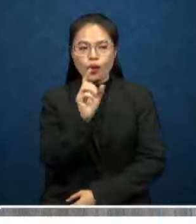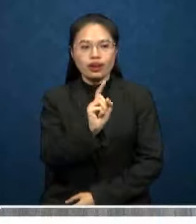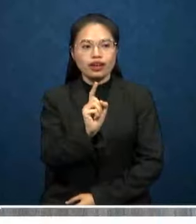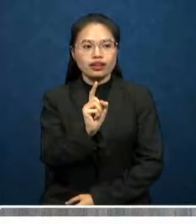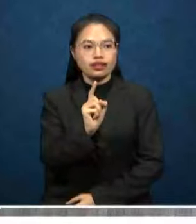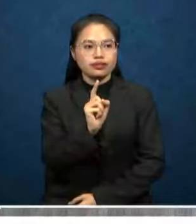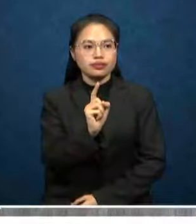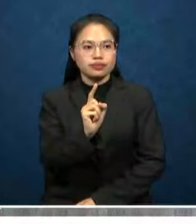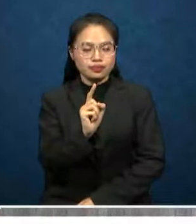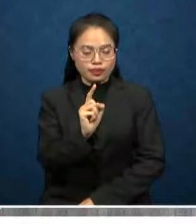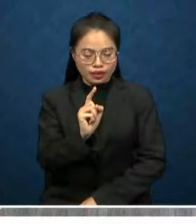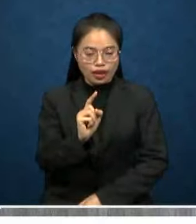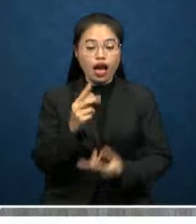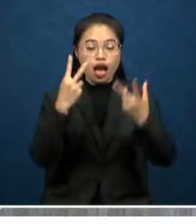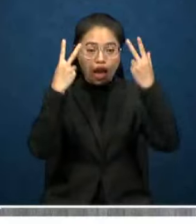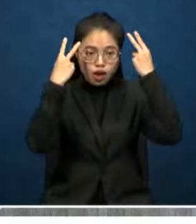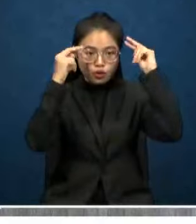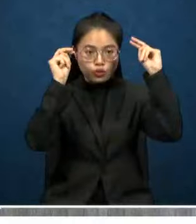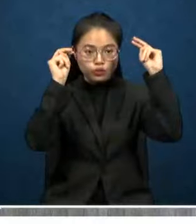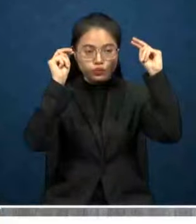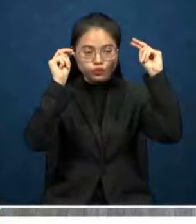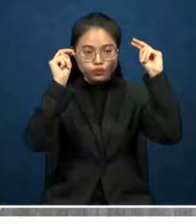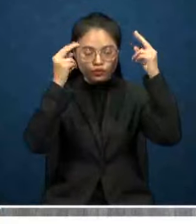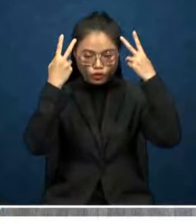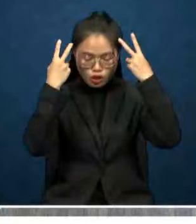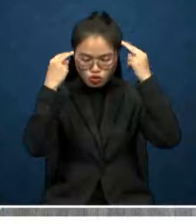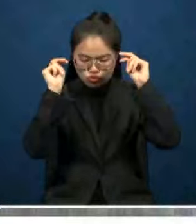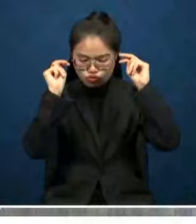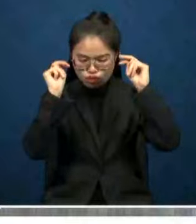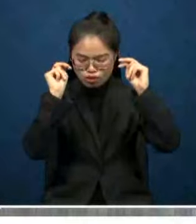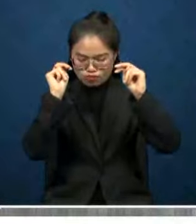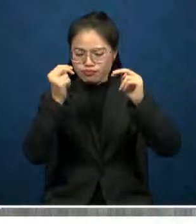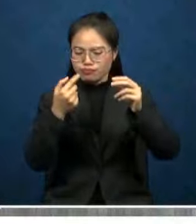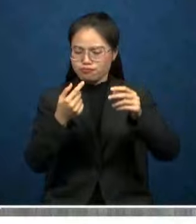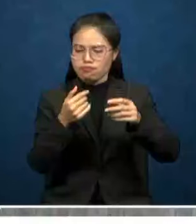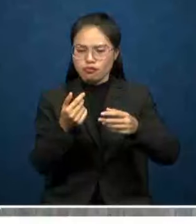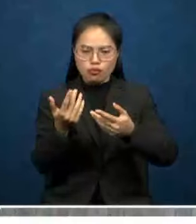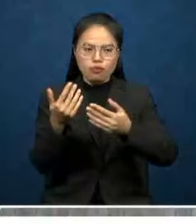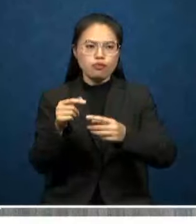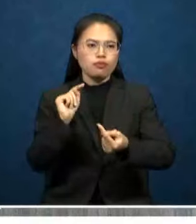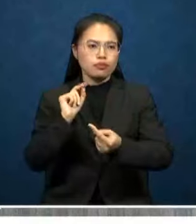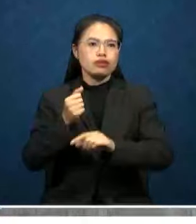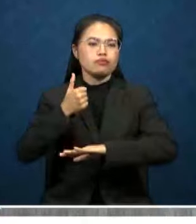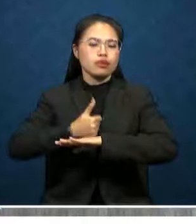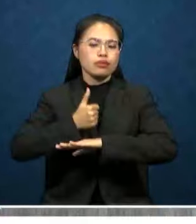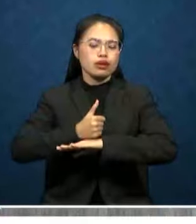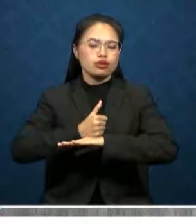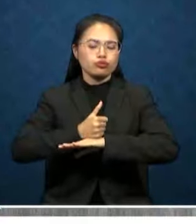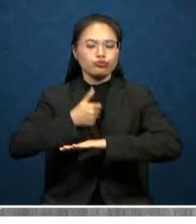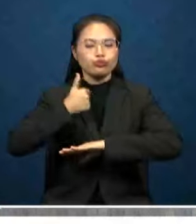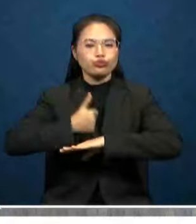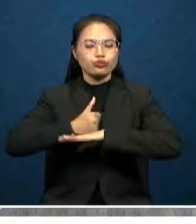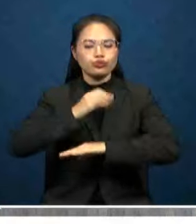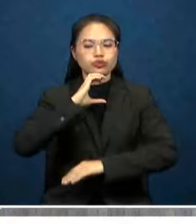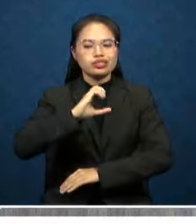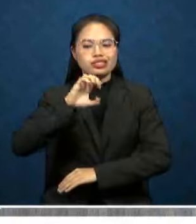ไอ้้ท่านนายกรัฐมนตรีเนี่ยท่านไม่ได้เป็นเซลแมนของประเทศนะท่านเป็นCEOของประเทศเป็นผู้นำทาง